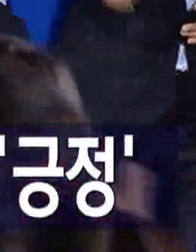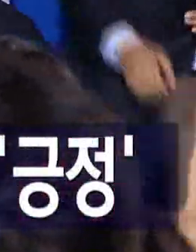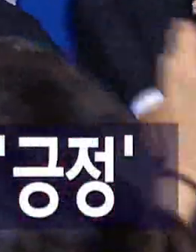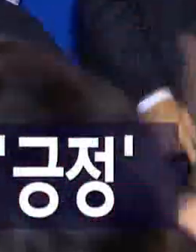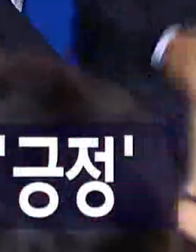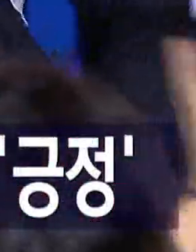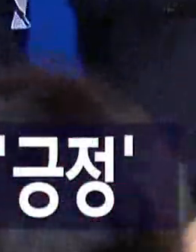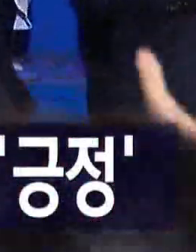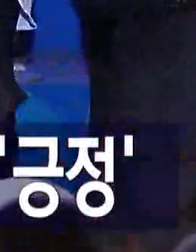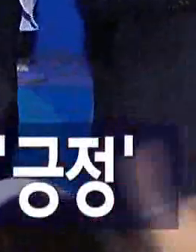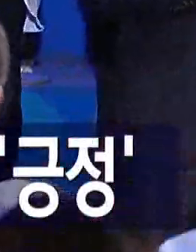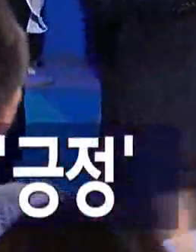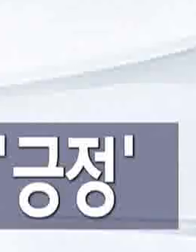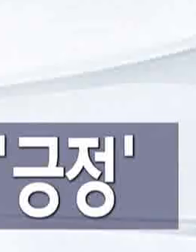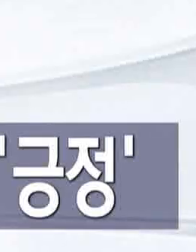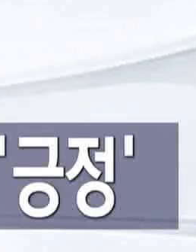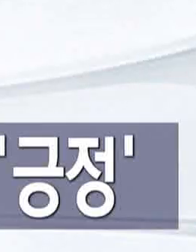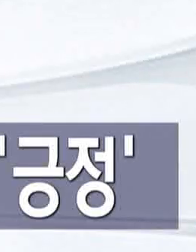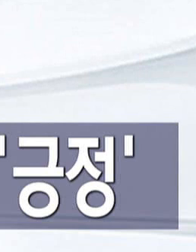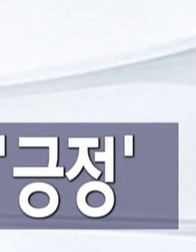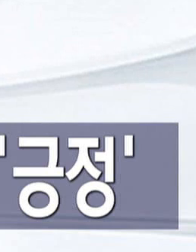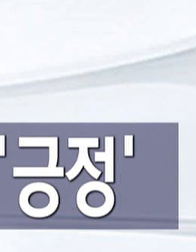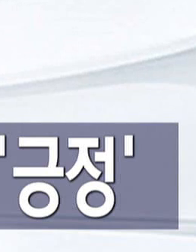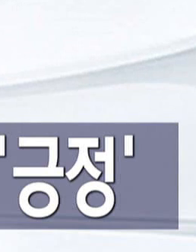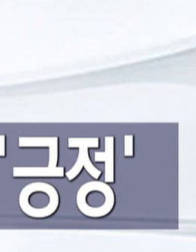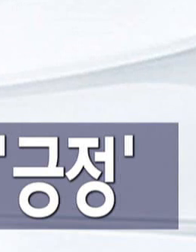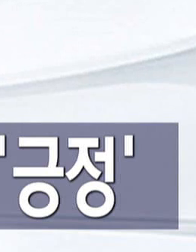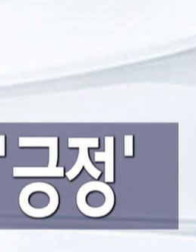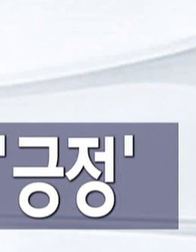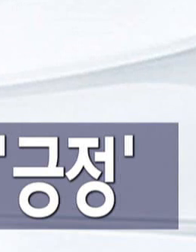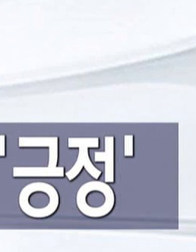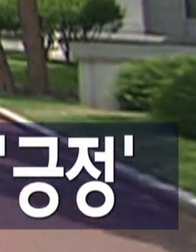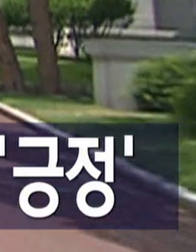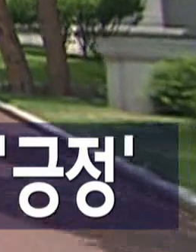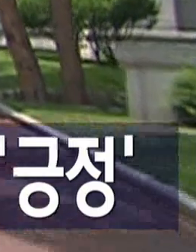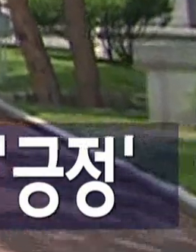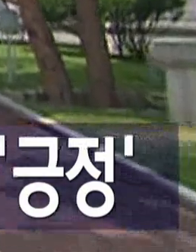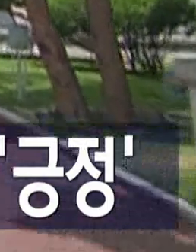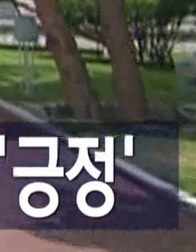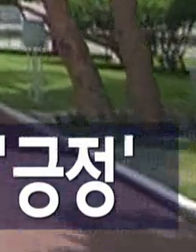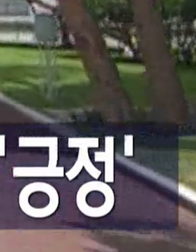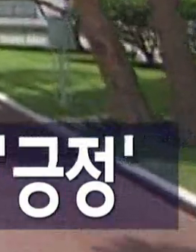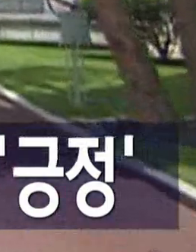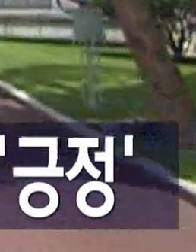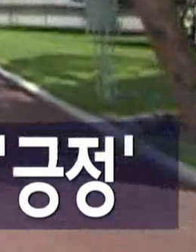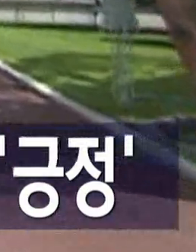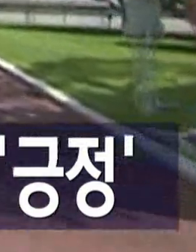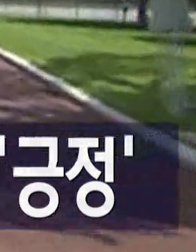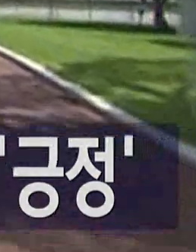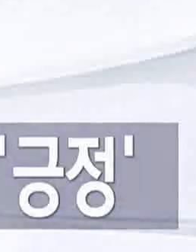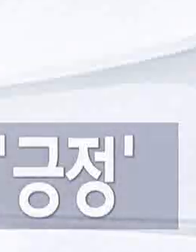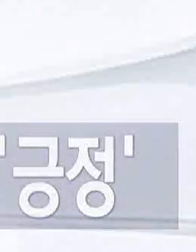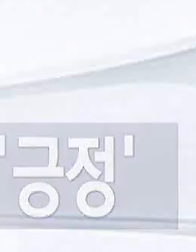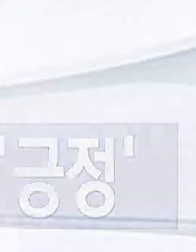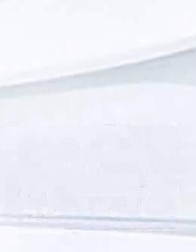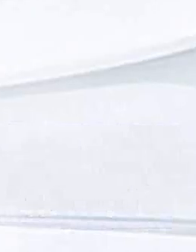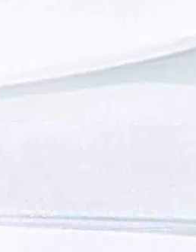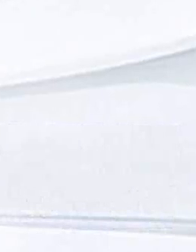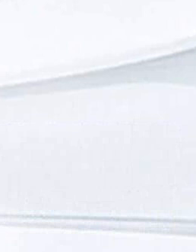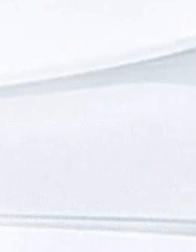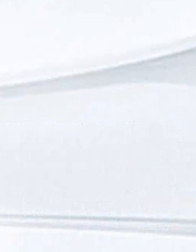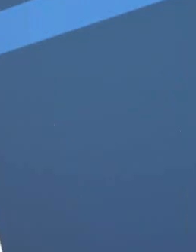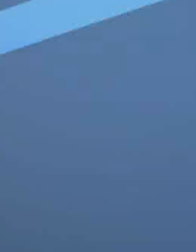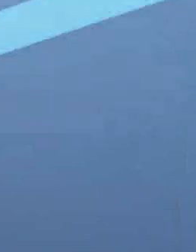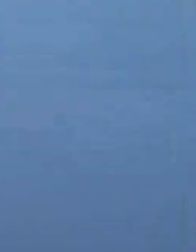7명은 문재인 대통령의 국정운영에 대해 잘 한다 고 평가했으며 차기 대통령 후보로 는 이낙연 국무총리를 가장 많이